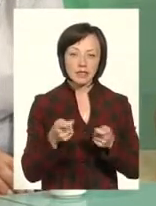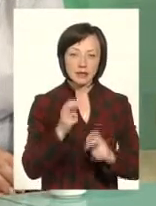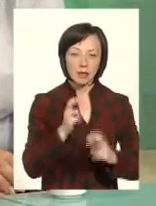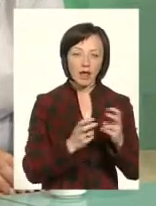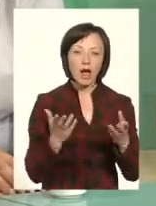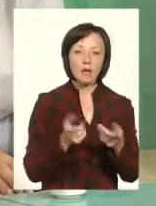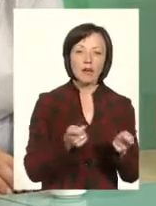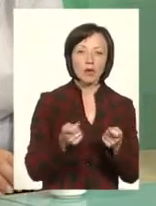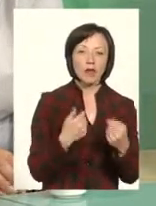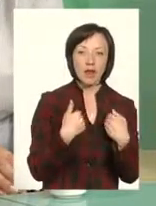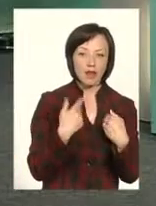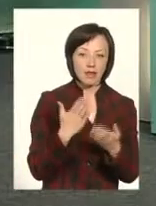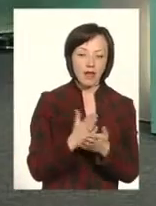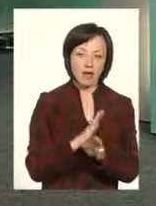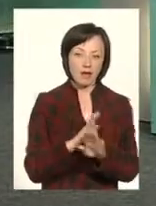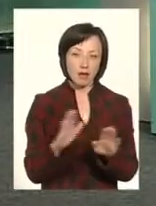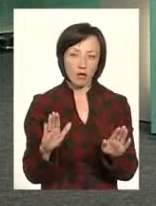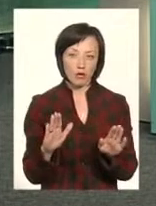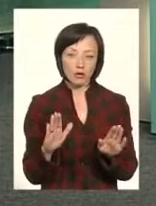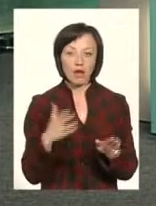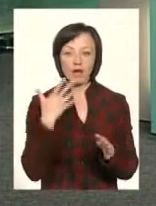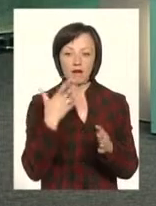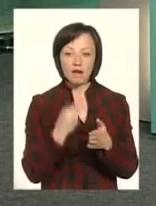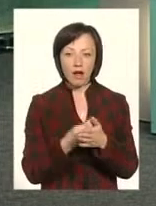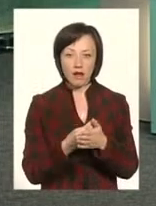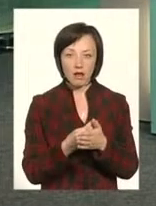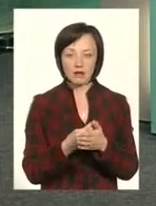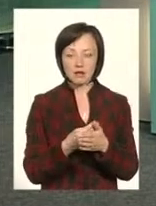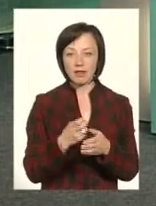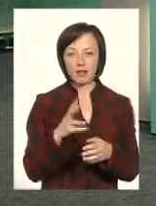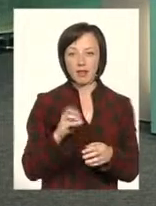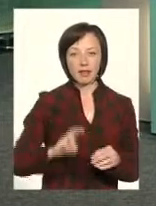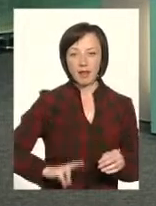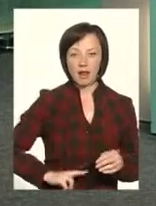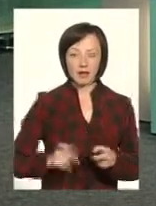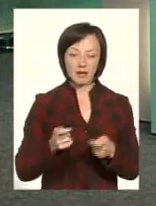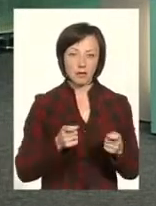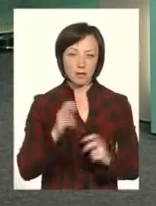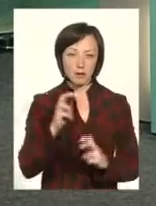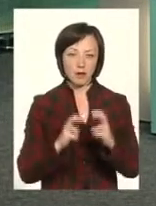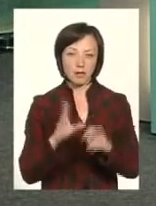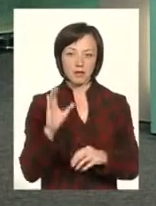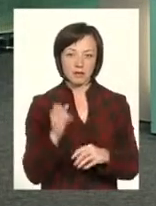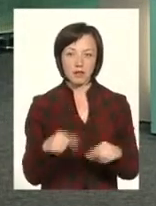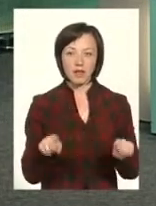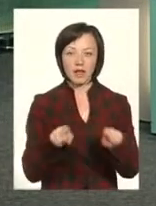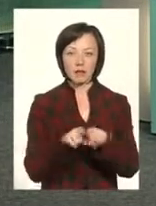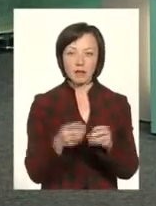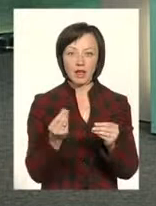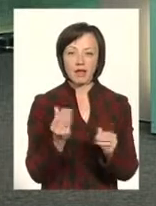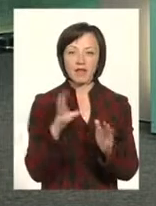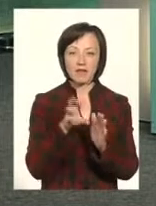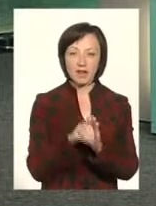яким керівником якого я не являюсь, тому що власник сьогодні не є директором і не є керівником підприємства. Це такий самий